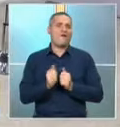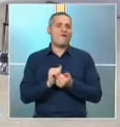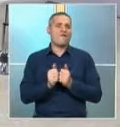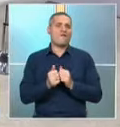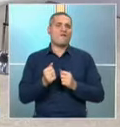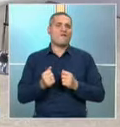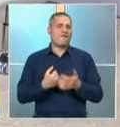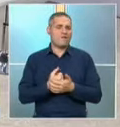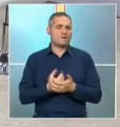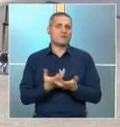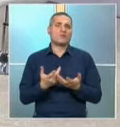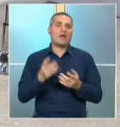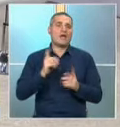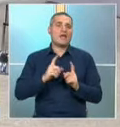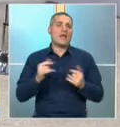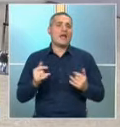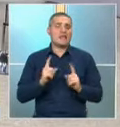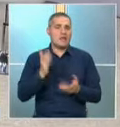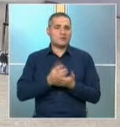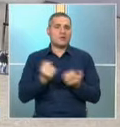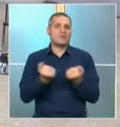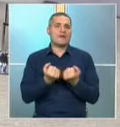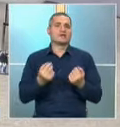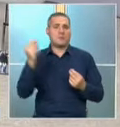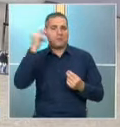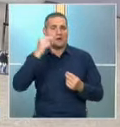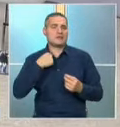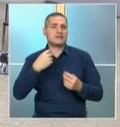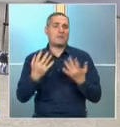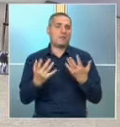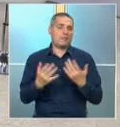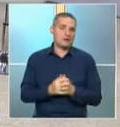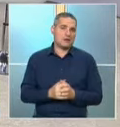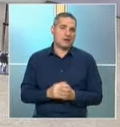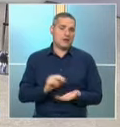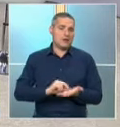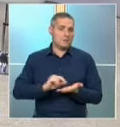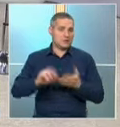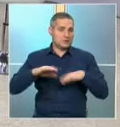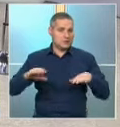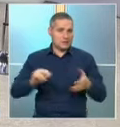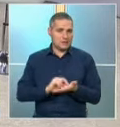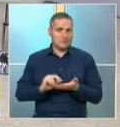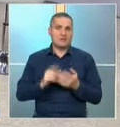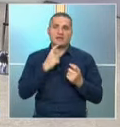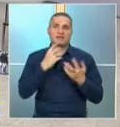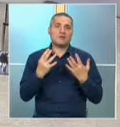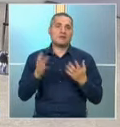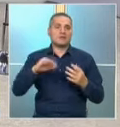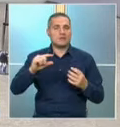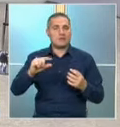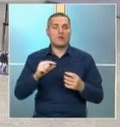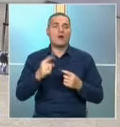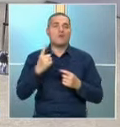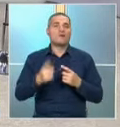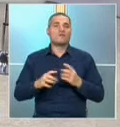по-леките, но не на последно място математиката, българския, пишат децата. За математиката след малко.